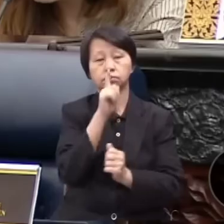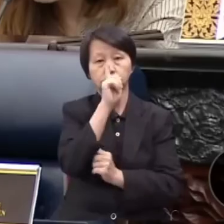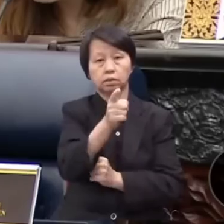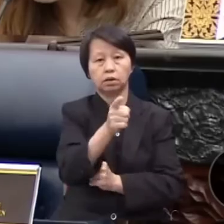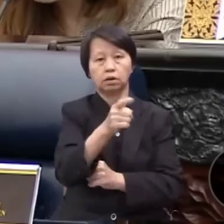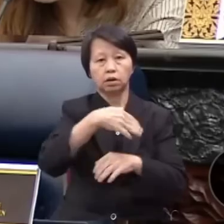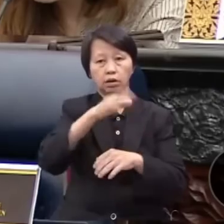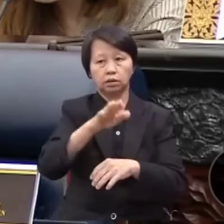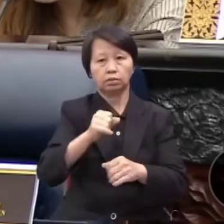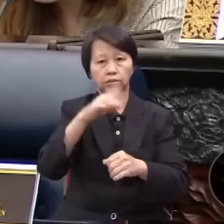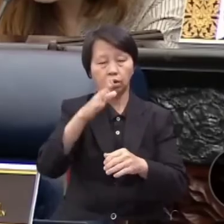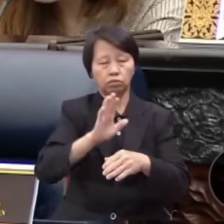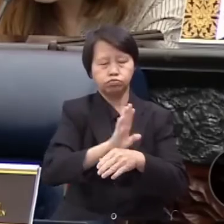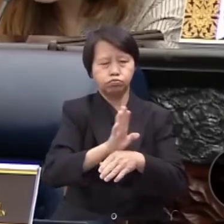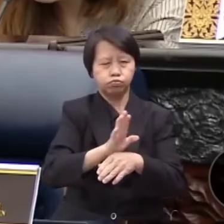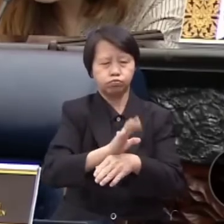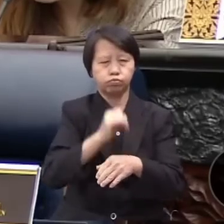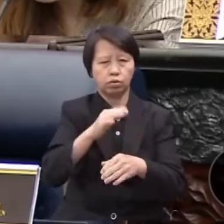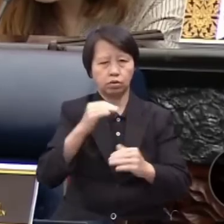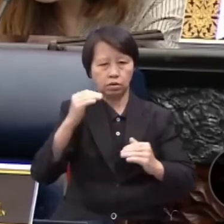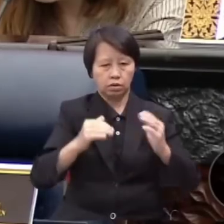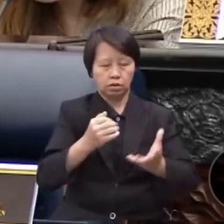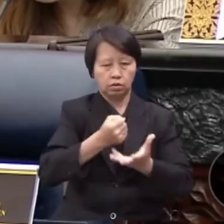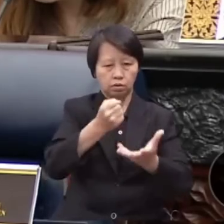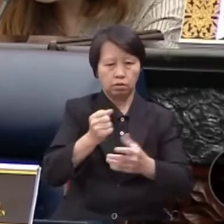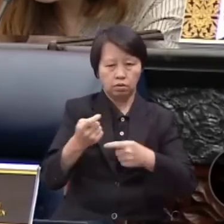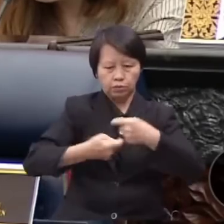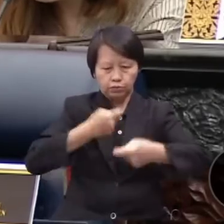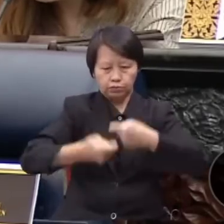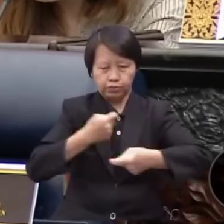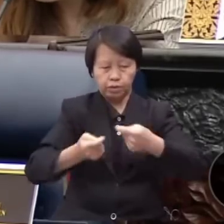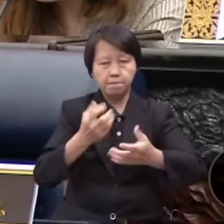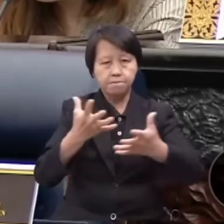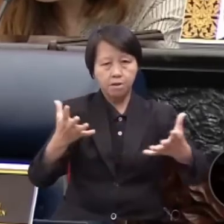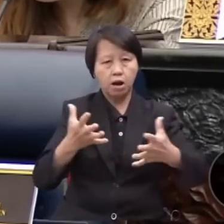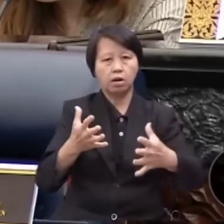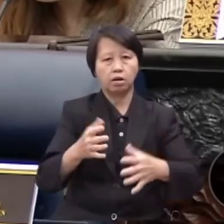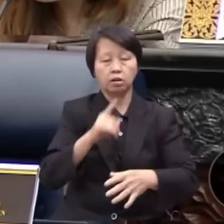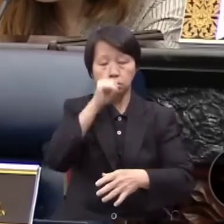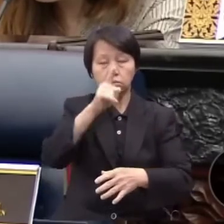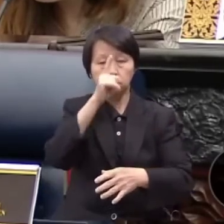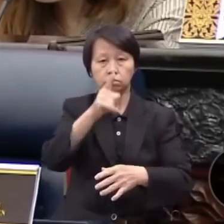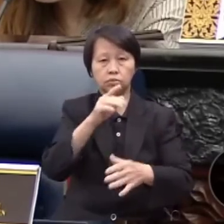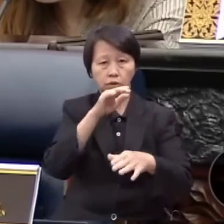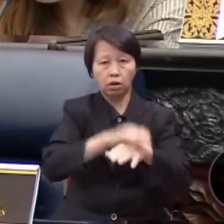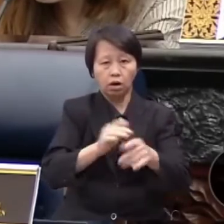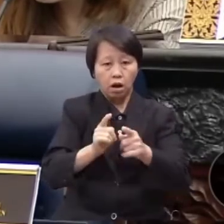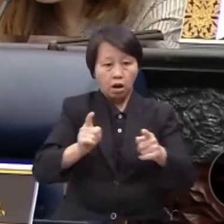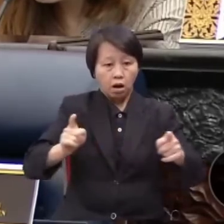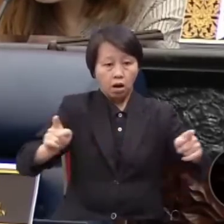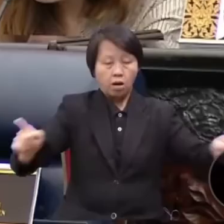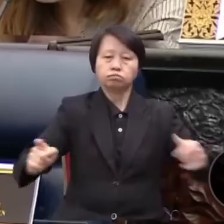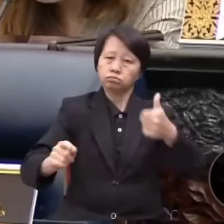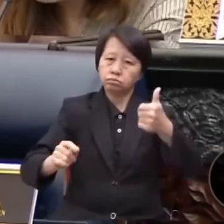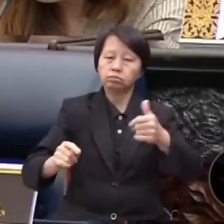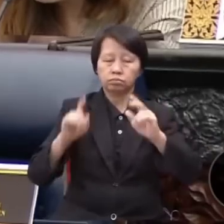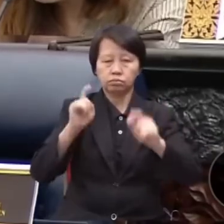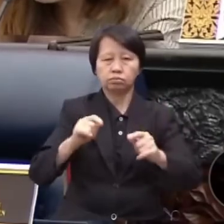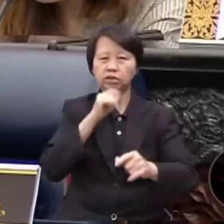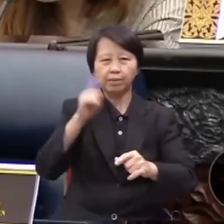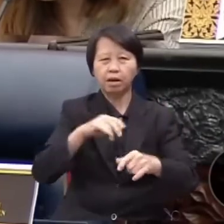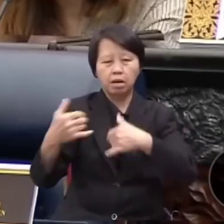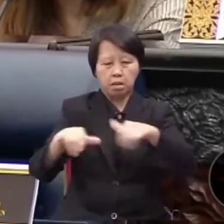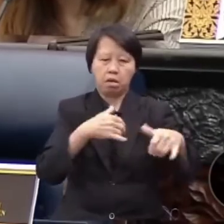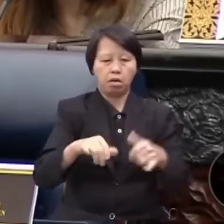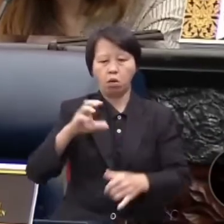pastikan lebihan dagangan, our balance of trade, supaya benar-benar on the longer term kita tidak hanya